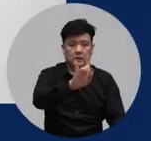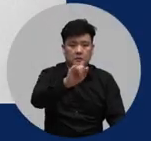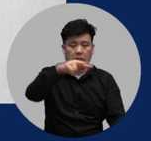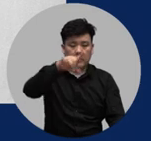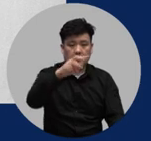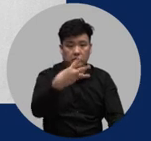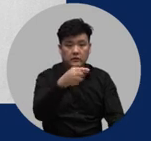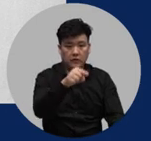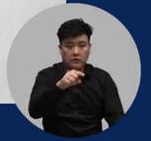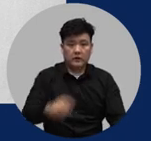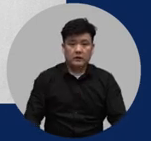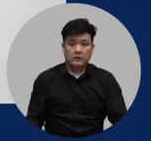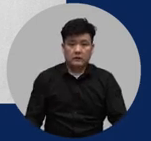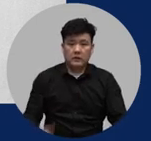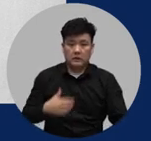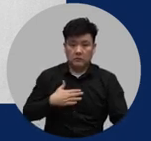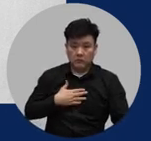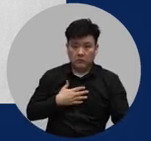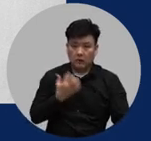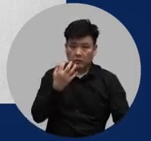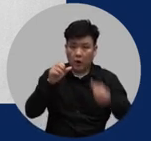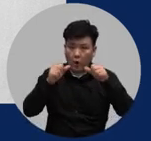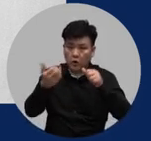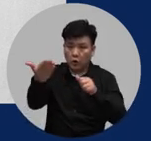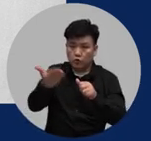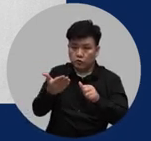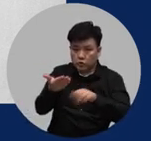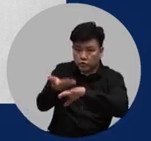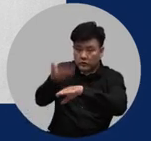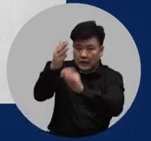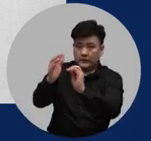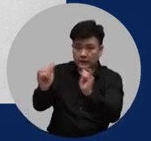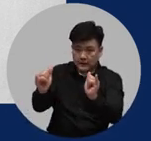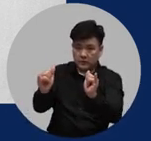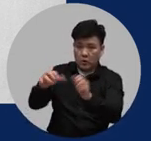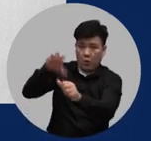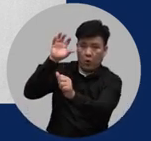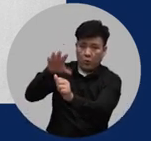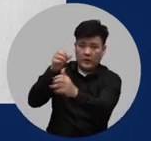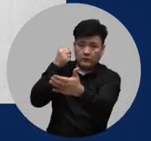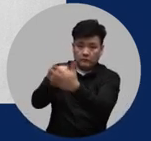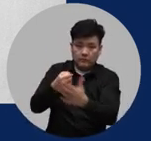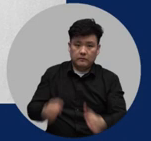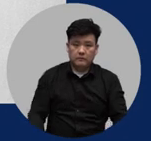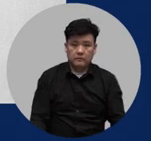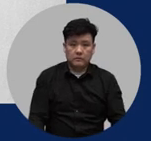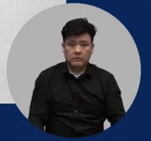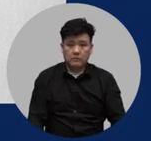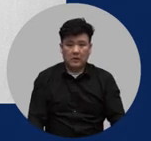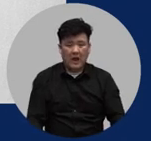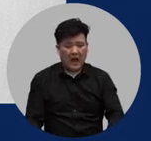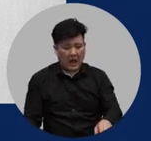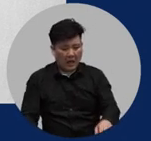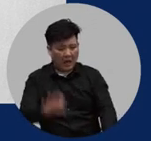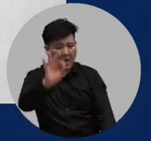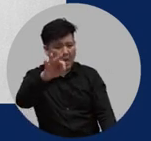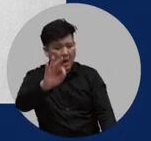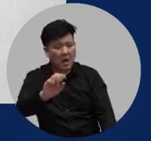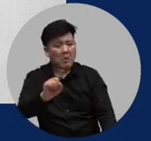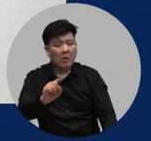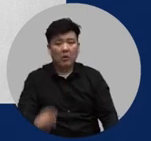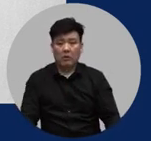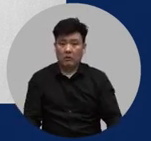백설이는 자신을 성희롱하는 상사들에게 따끔한 일침을 날리기로 했어요. 뭐 이런 거 가지고